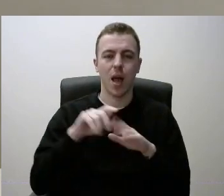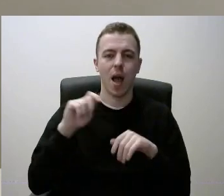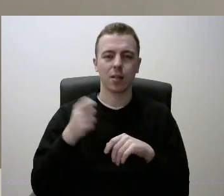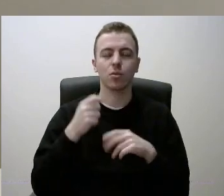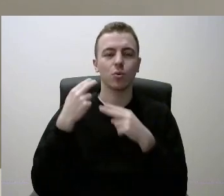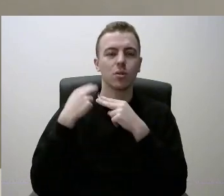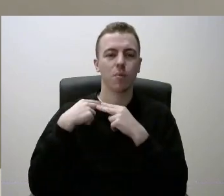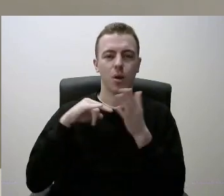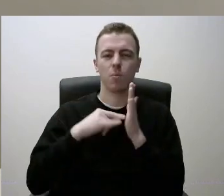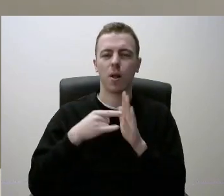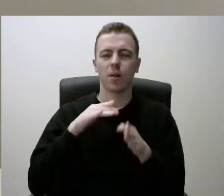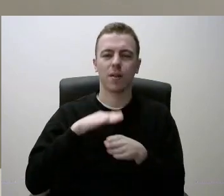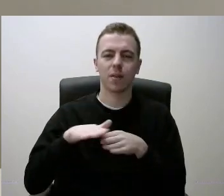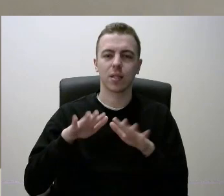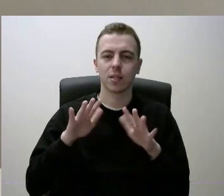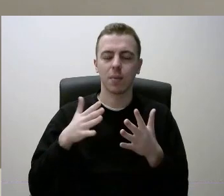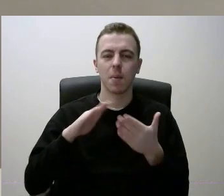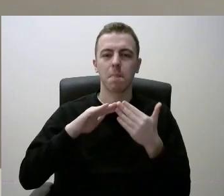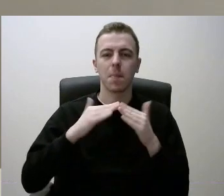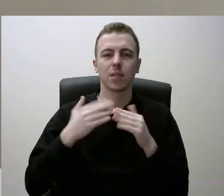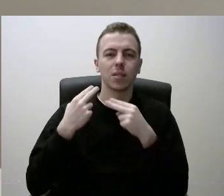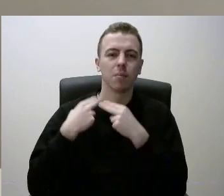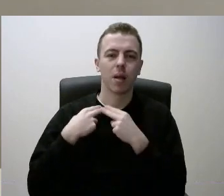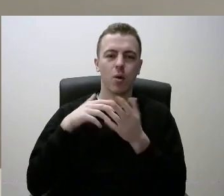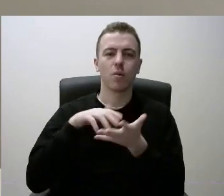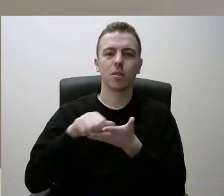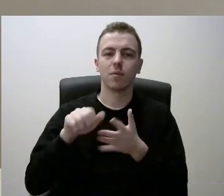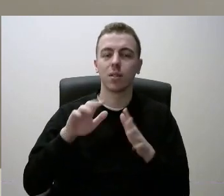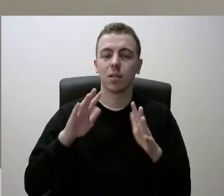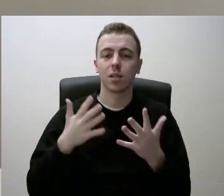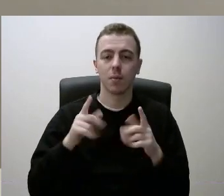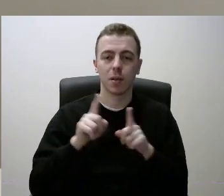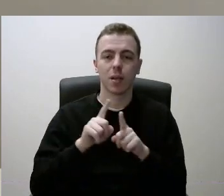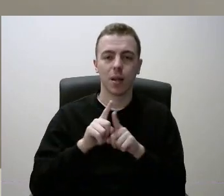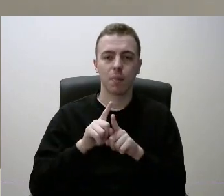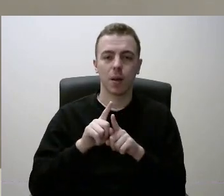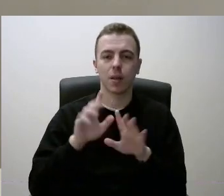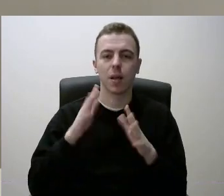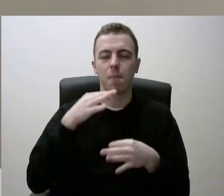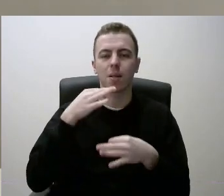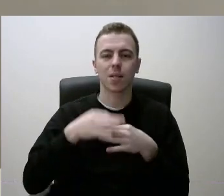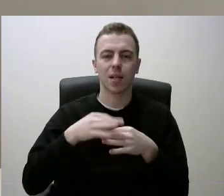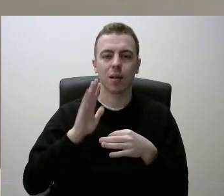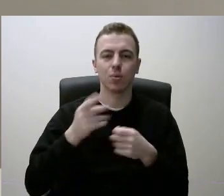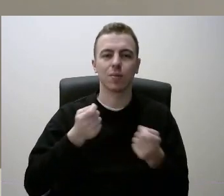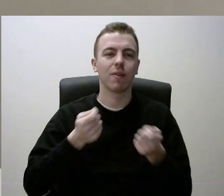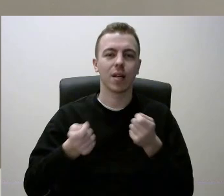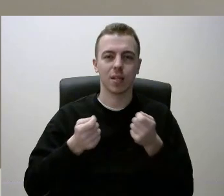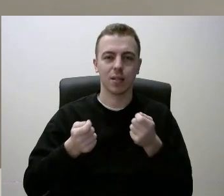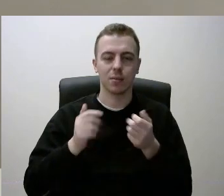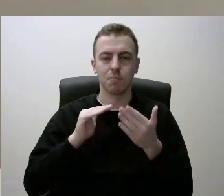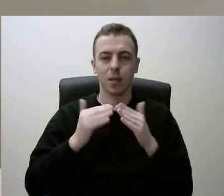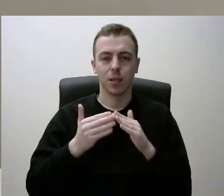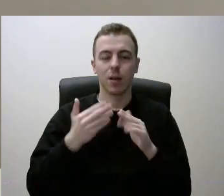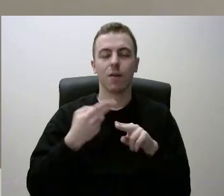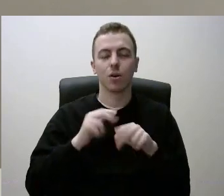kaip jie įvykdys, kaip miestas įvykdys tuos įsipareigojimus ir kaip dalyvaus atsakingai uosto valdyme. Tai labai tikiuosi, kad žmonės išsirinks